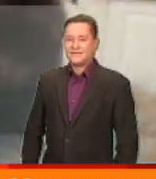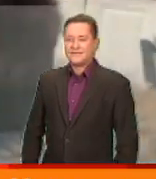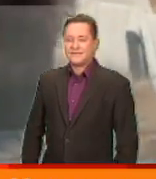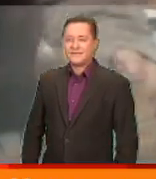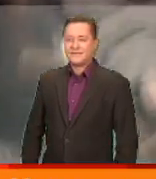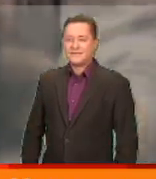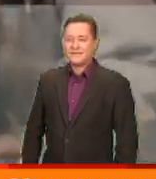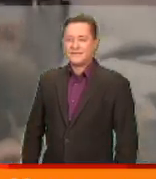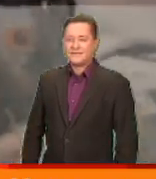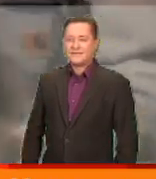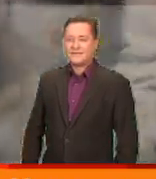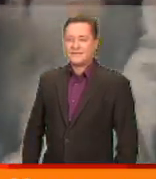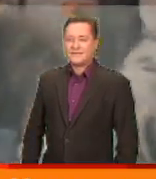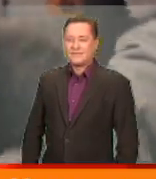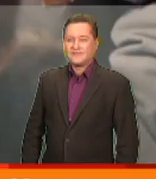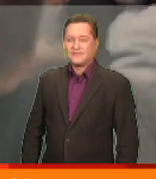Alosha.